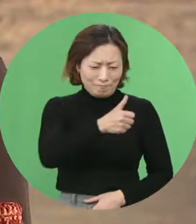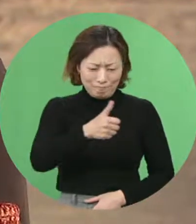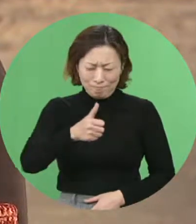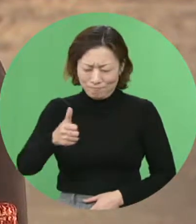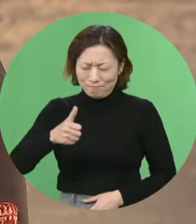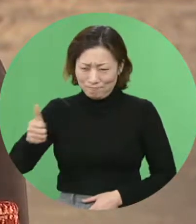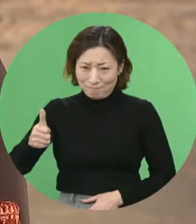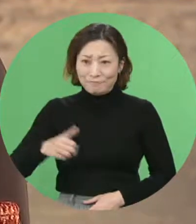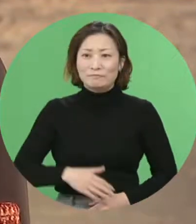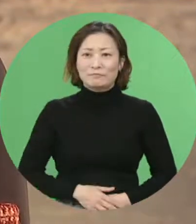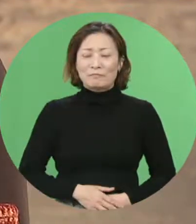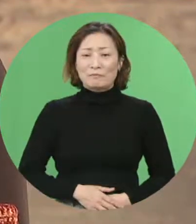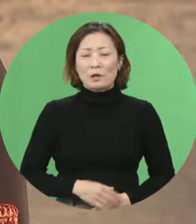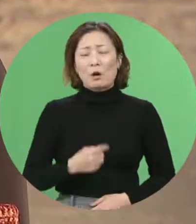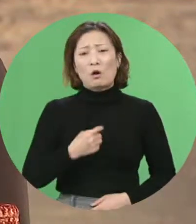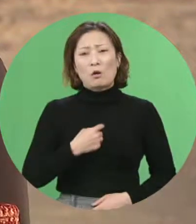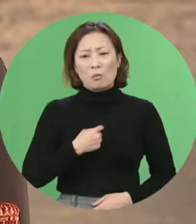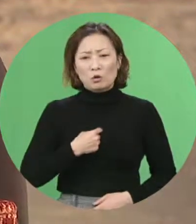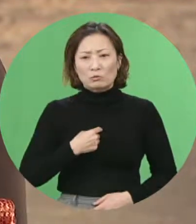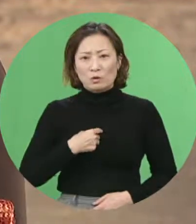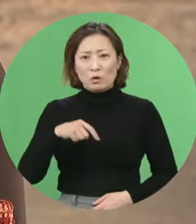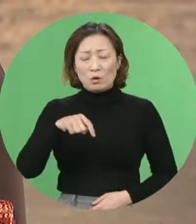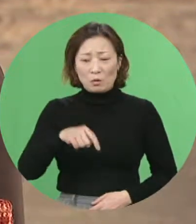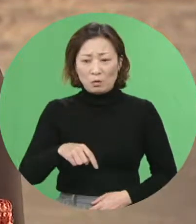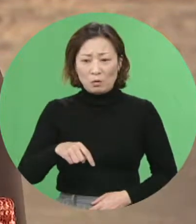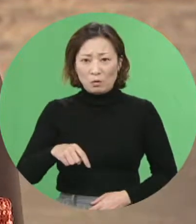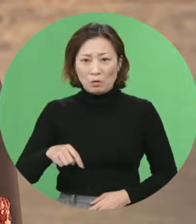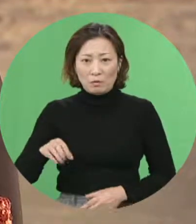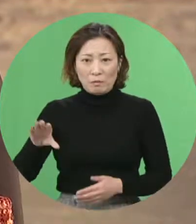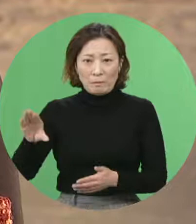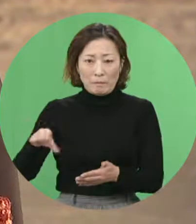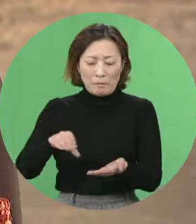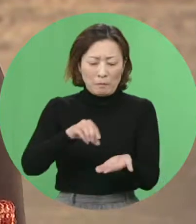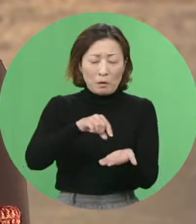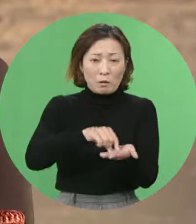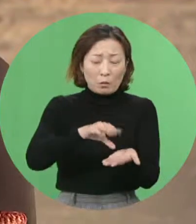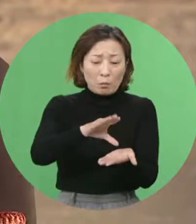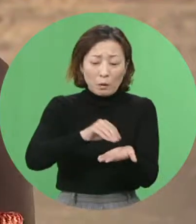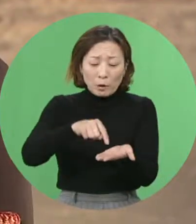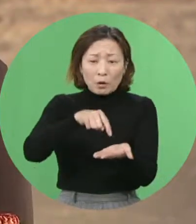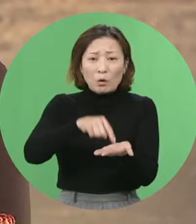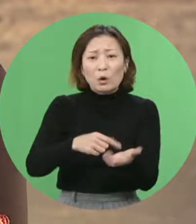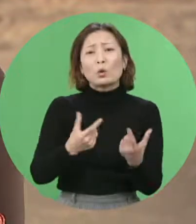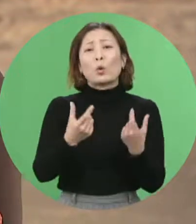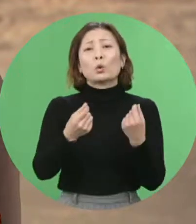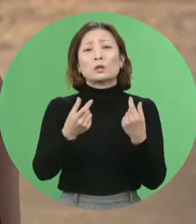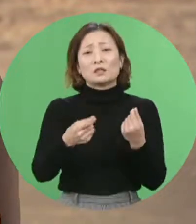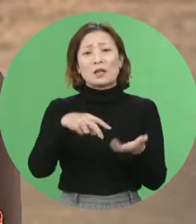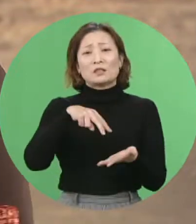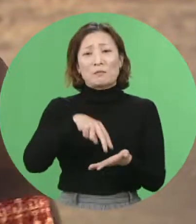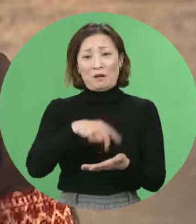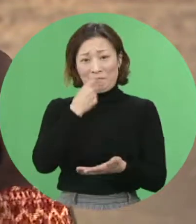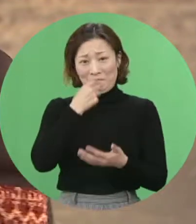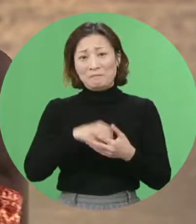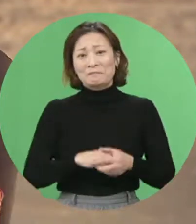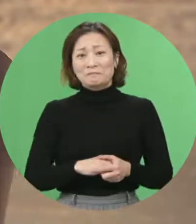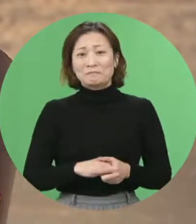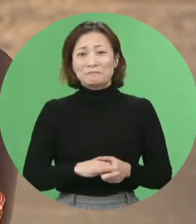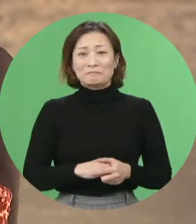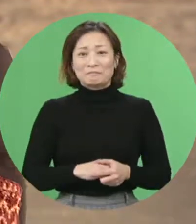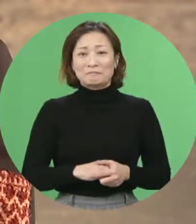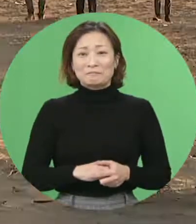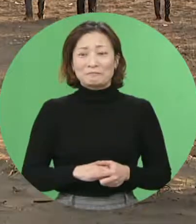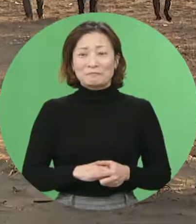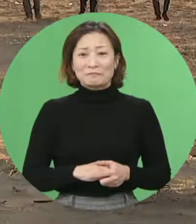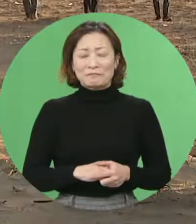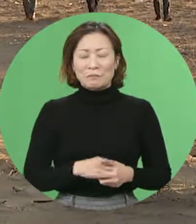あの行って、まあ、僕自身漂流物じゃないけど漂流者みたいな感じなんで、なんかそういう